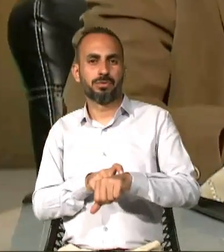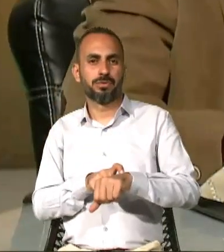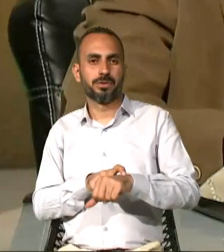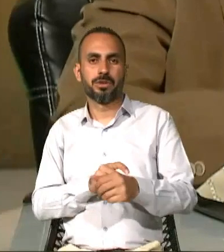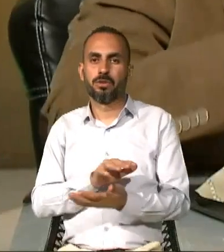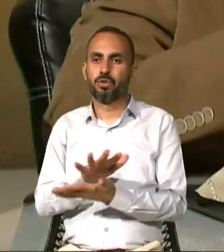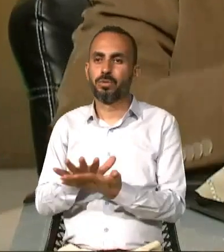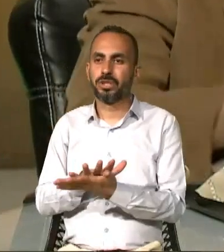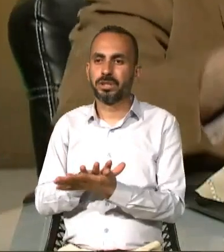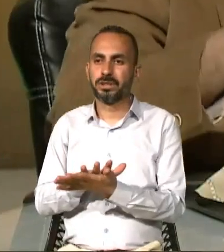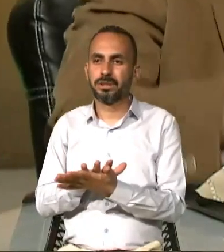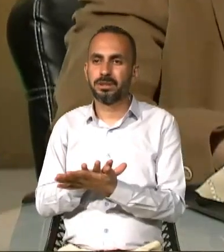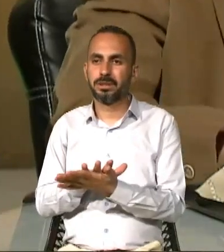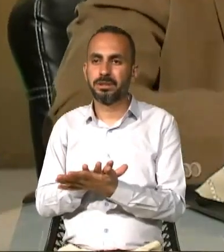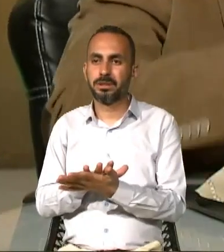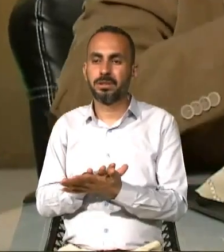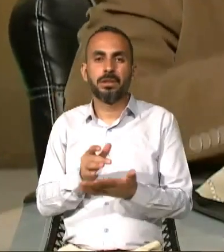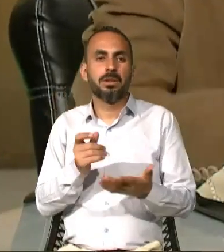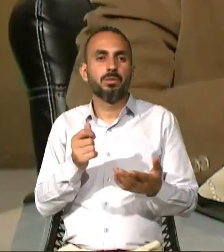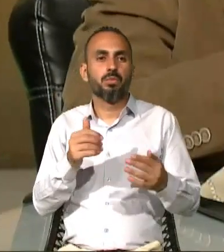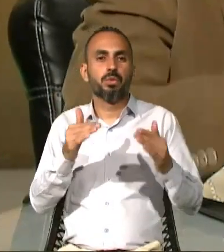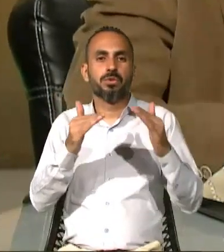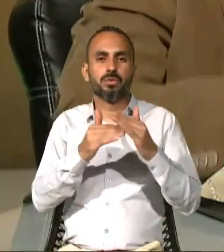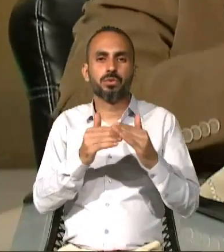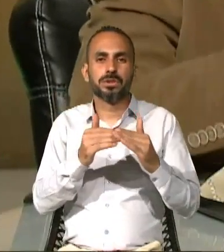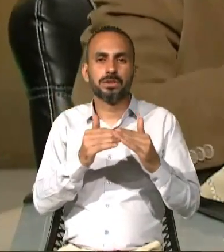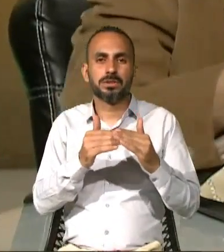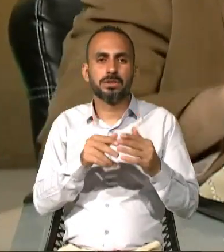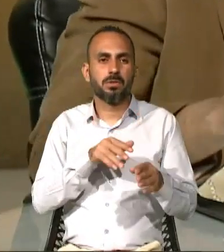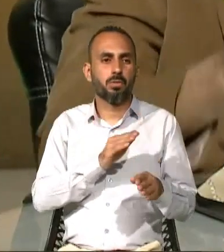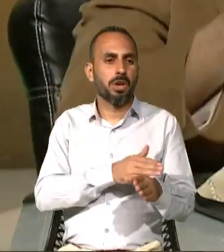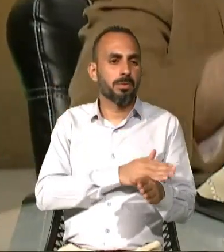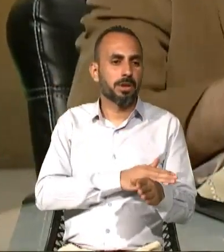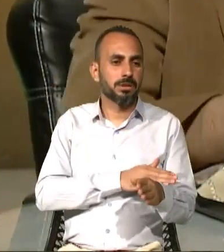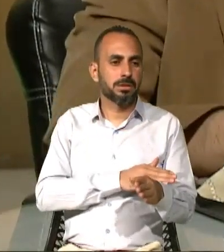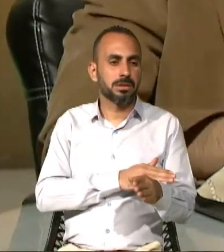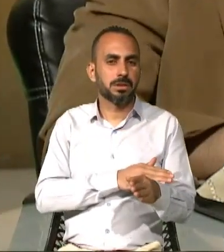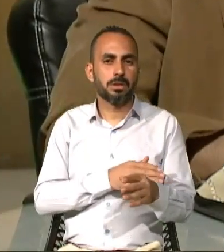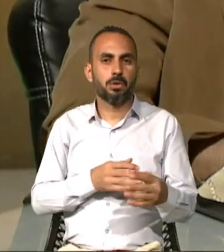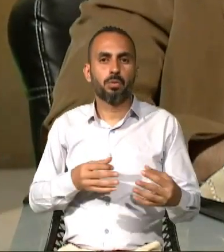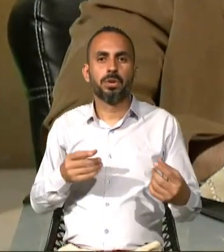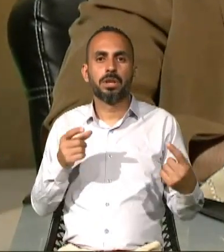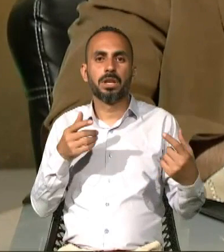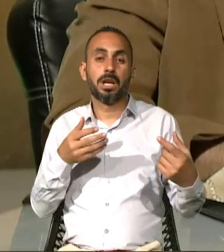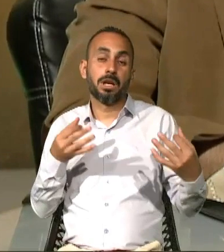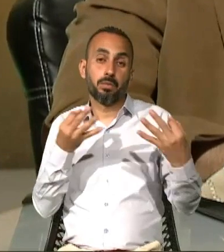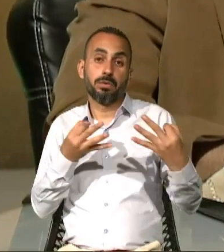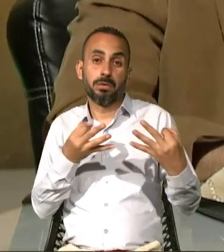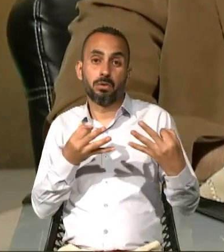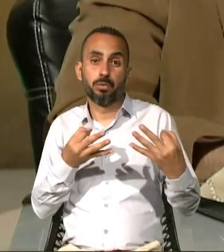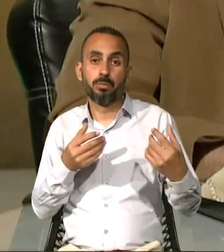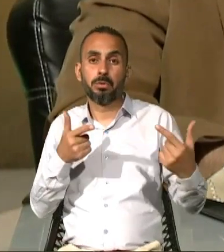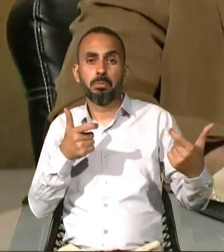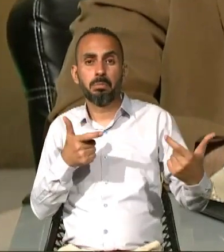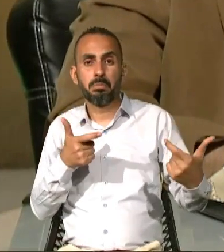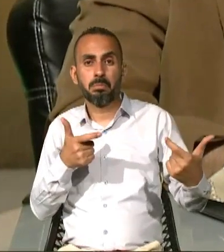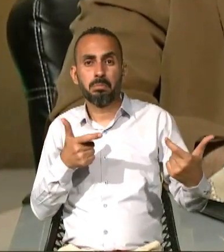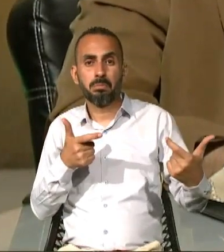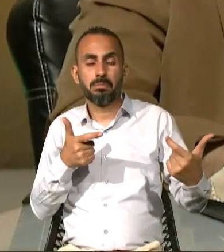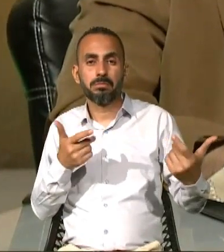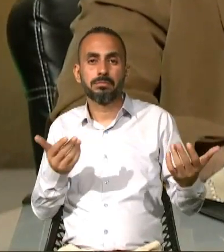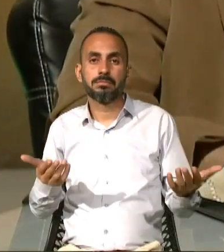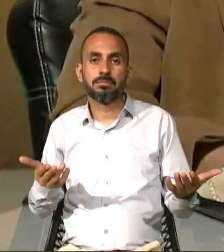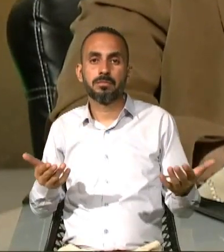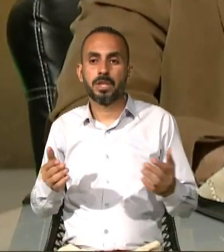والاضطرابات والأزمات والأمراض والحروب بدرجة أن الكتاب المقدس في عدد 26 بيقول أنه في